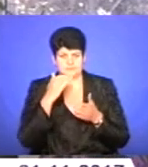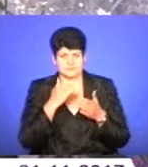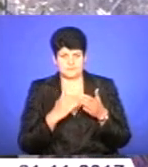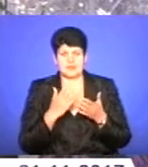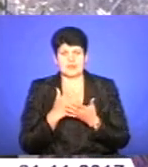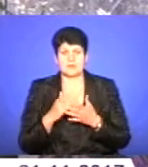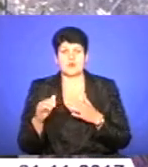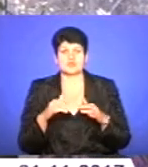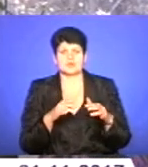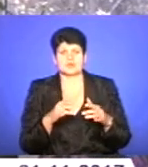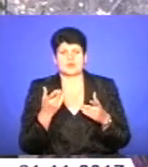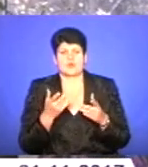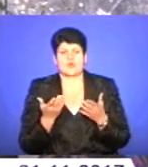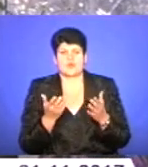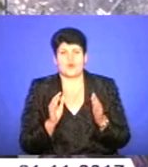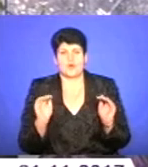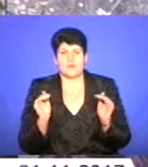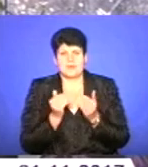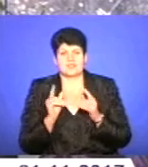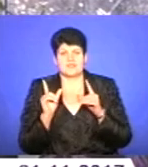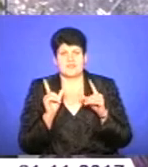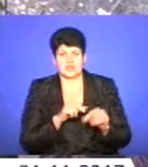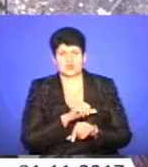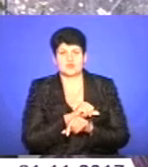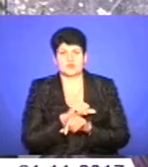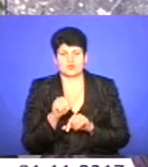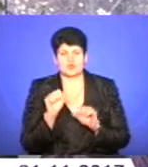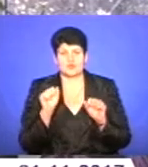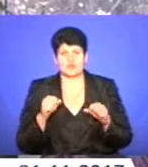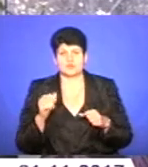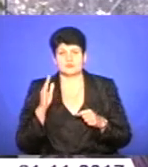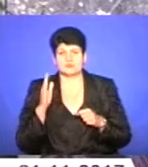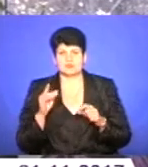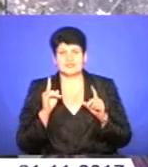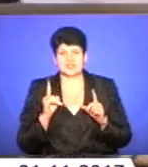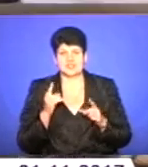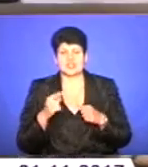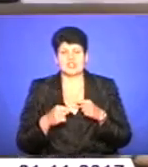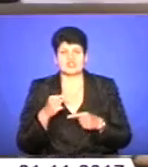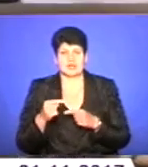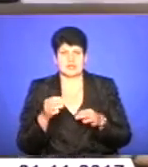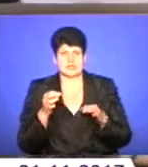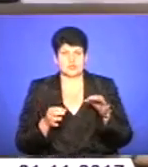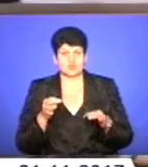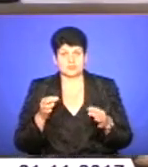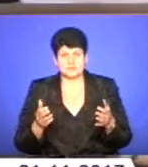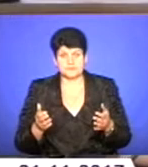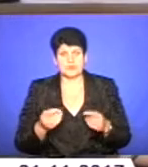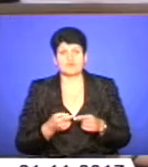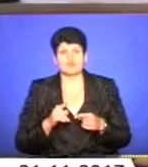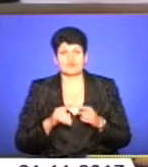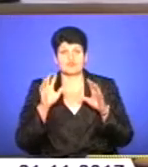процедура, за якою обмеження виїзду за кордон може відбуватися тільки через суд. У